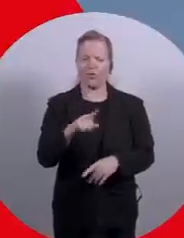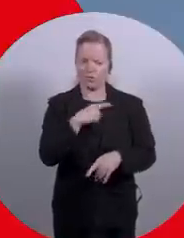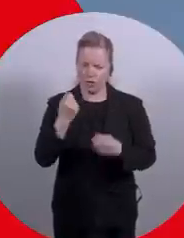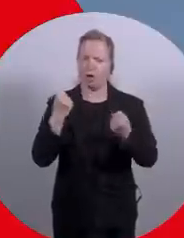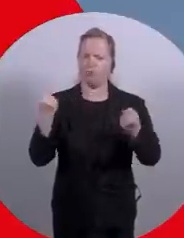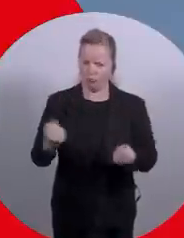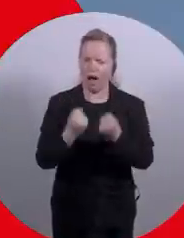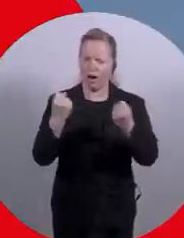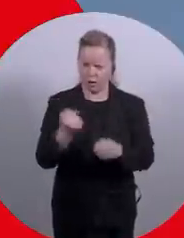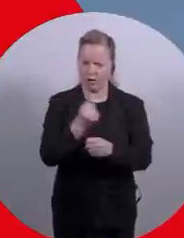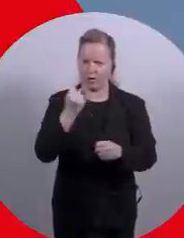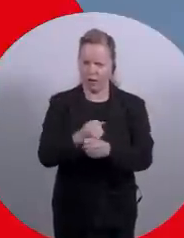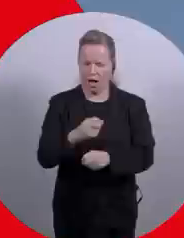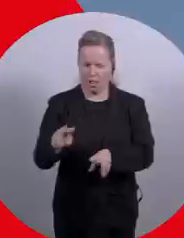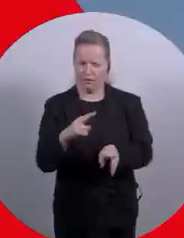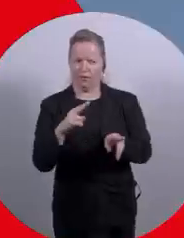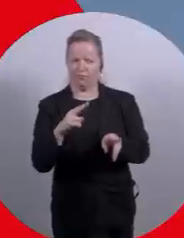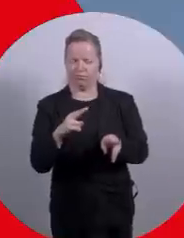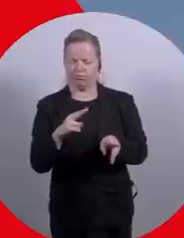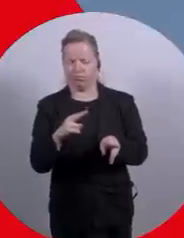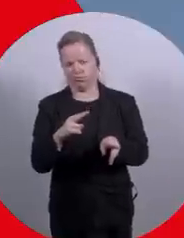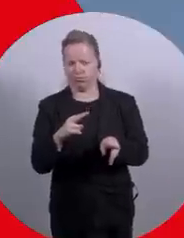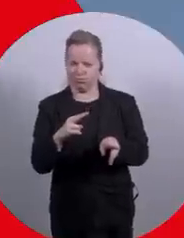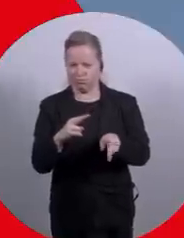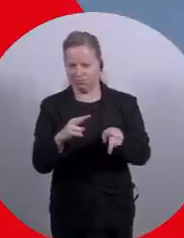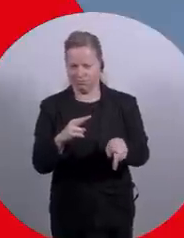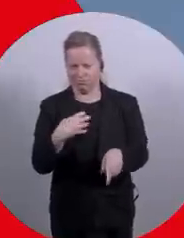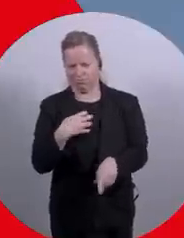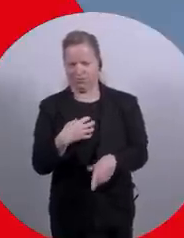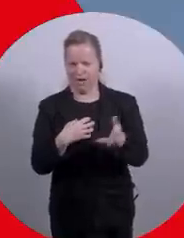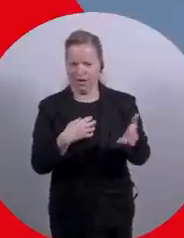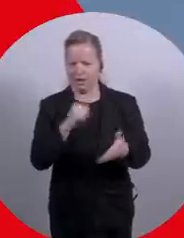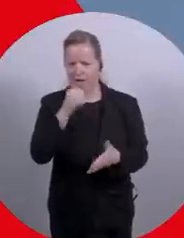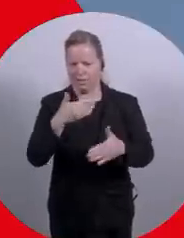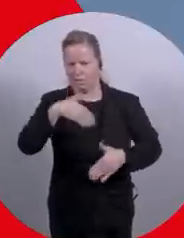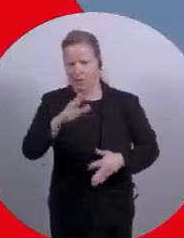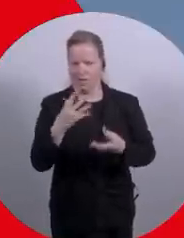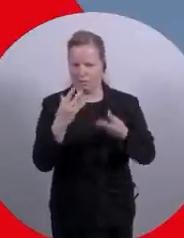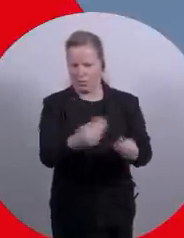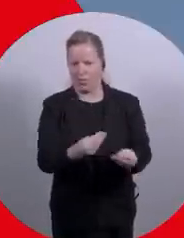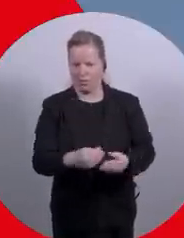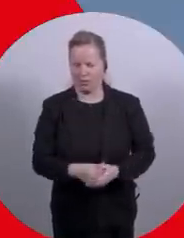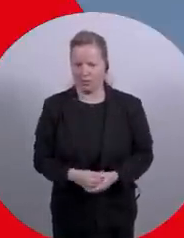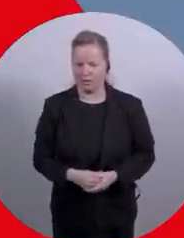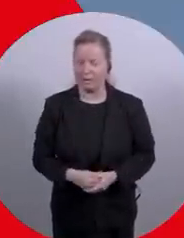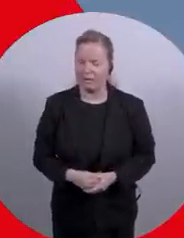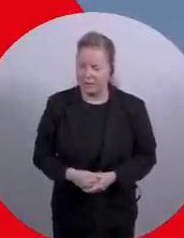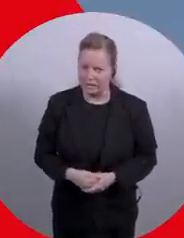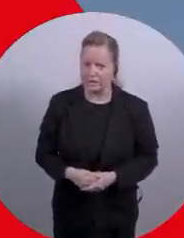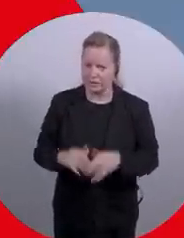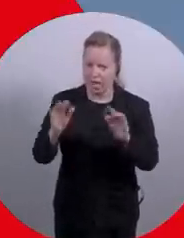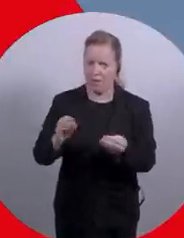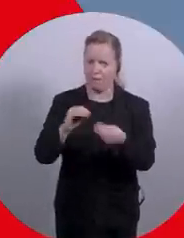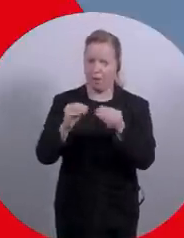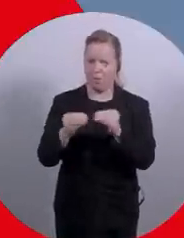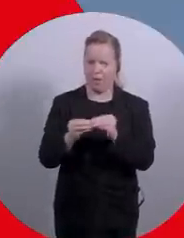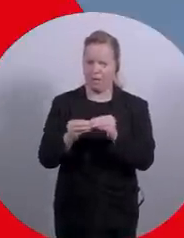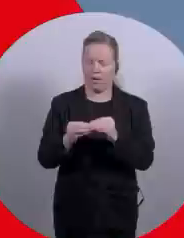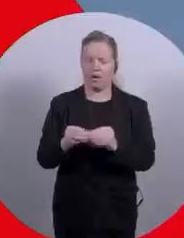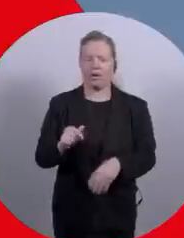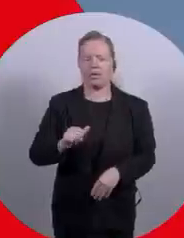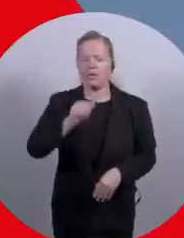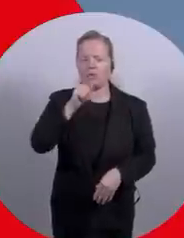verwundert bis mitleidiger an und schon aber Mehrheit gibt es keine vier also das Problem ist ja nicht nur dass man